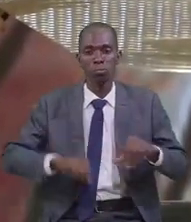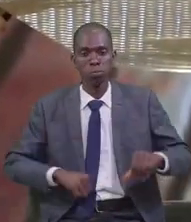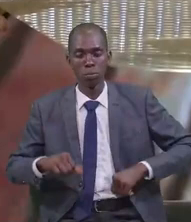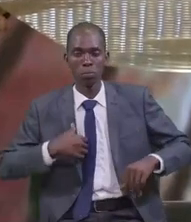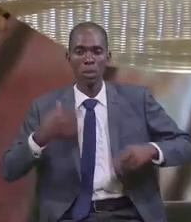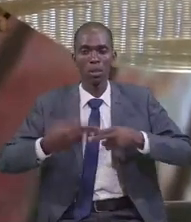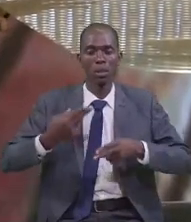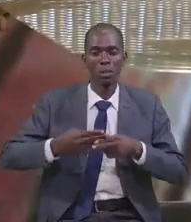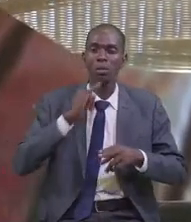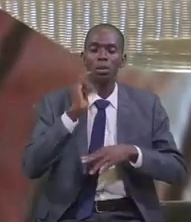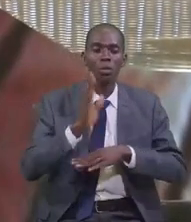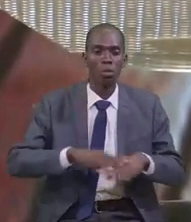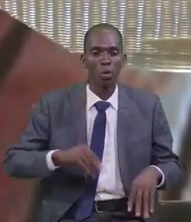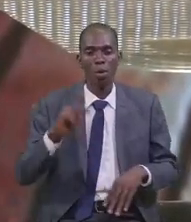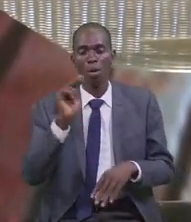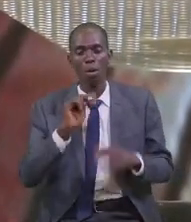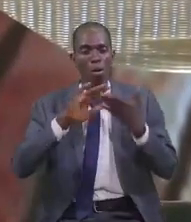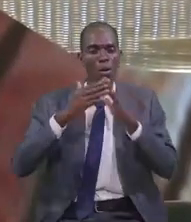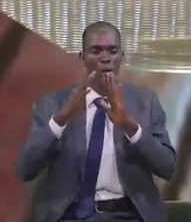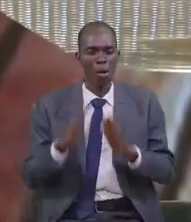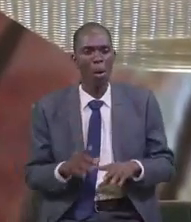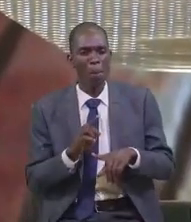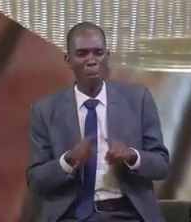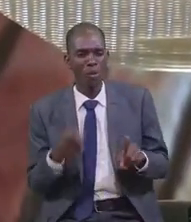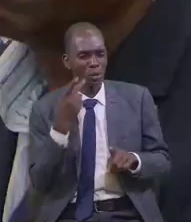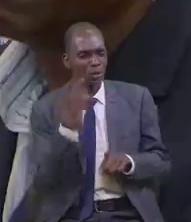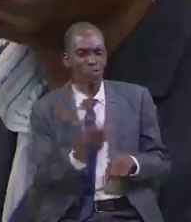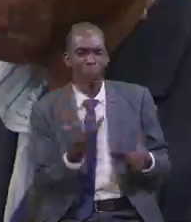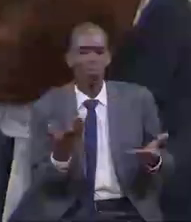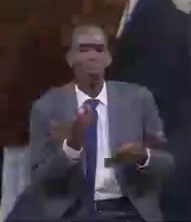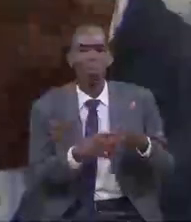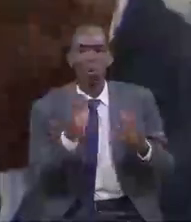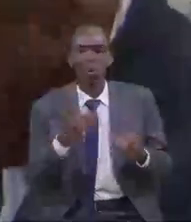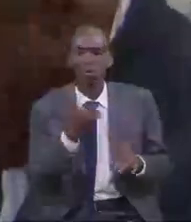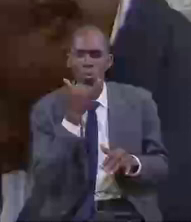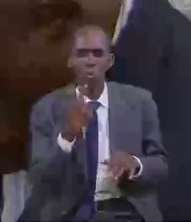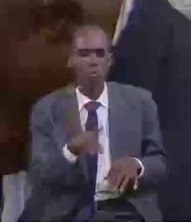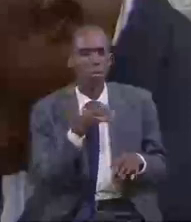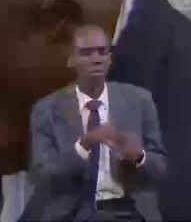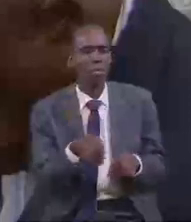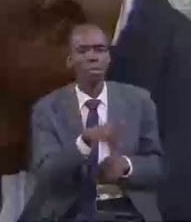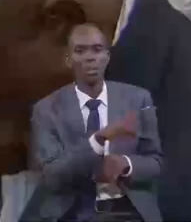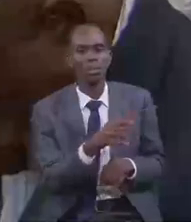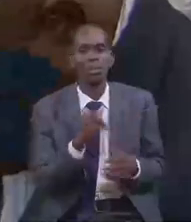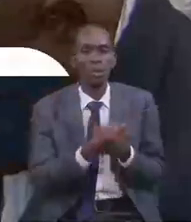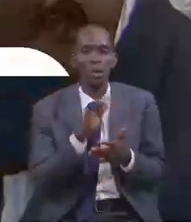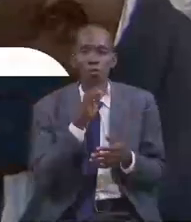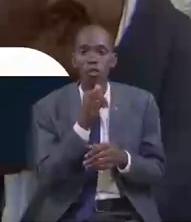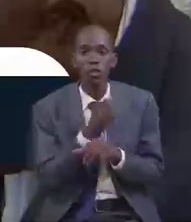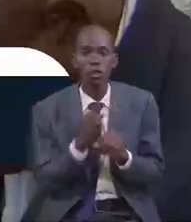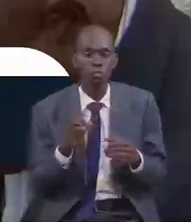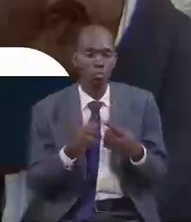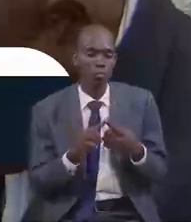naturels. Numéro 1, c'est la sensualité. On va au Romains, chapitre 8. Romains 8,